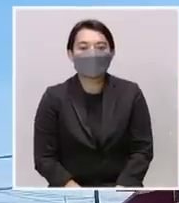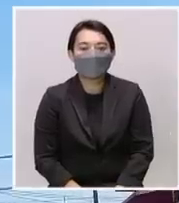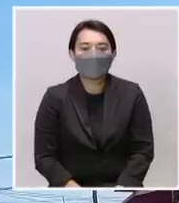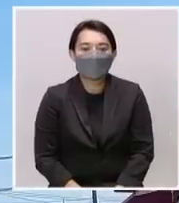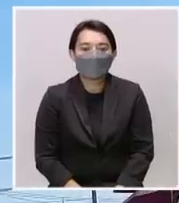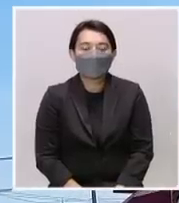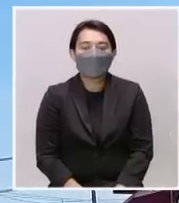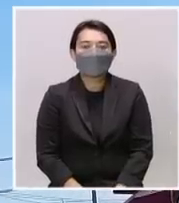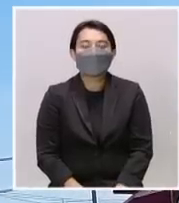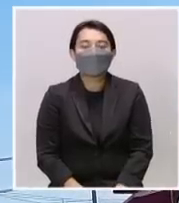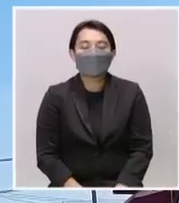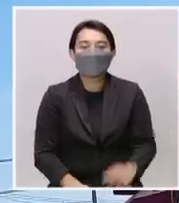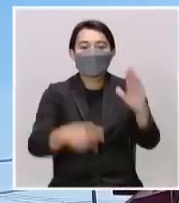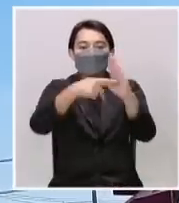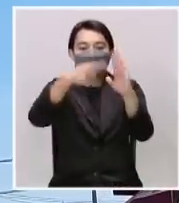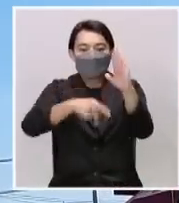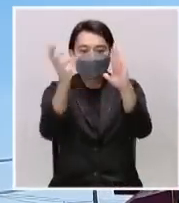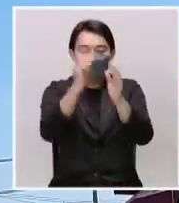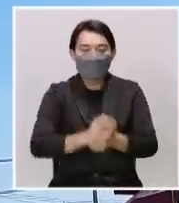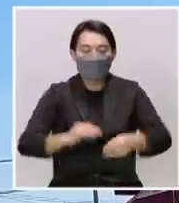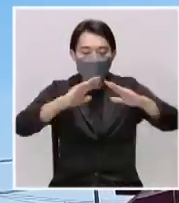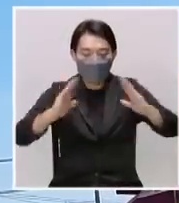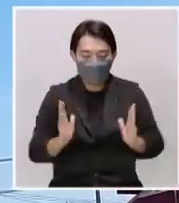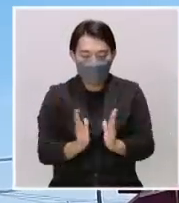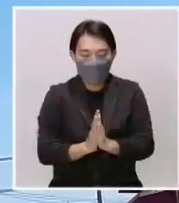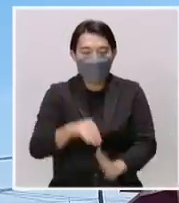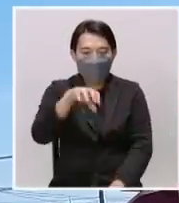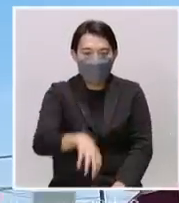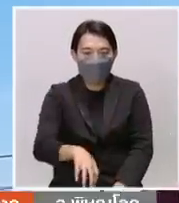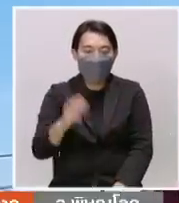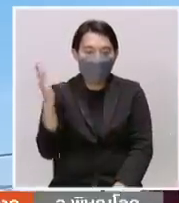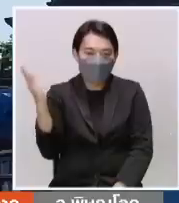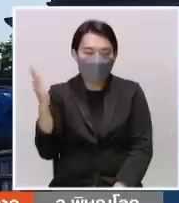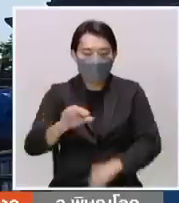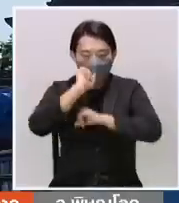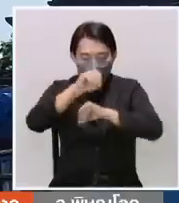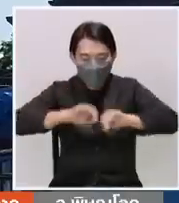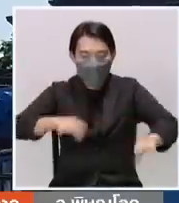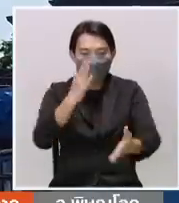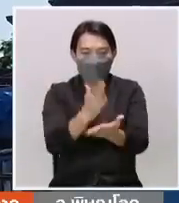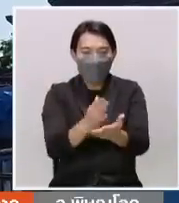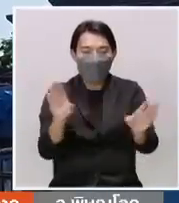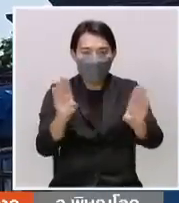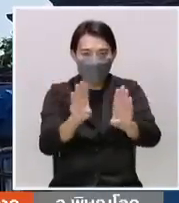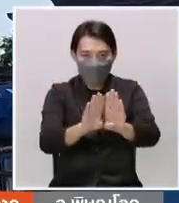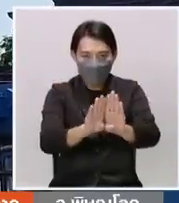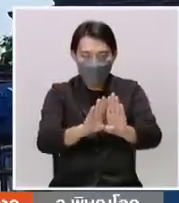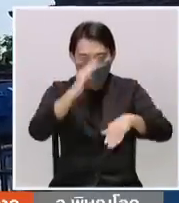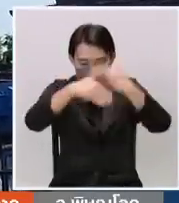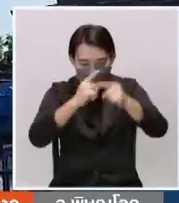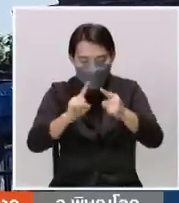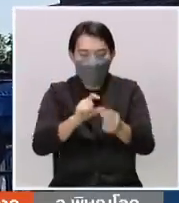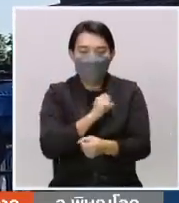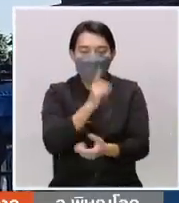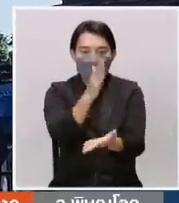ส่วนที่จังหวัดพิษณุโลกวัดราชบูรณะตั้งอยู่ตำบลในเมืองออกประกาศปิดพระอารามและงดกิจกรรมทางศาสน